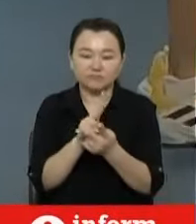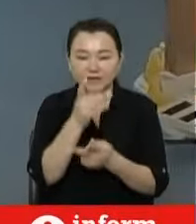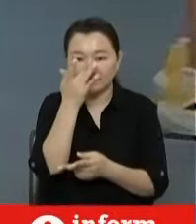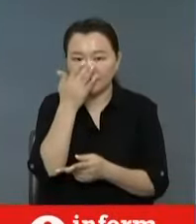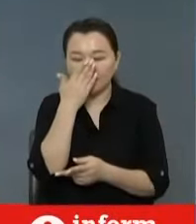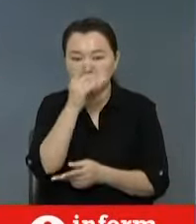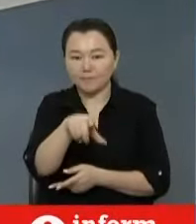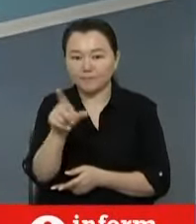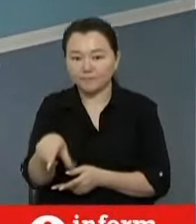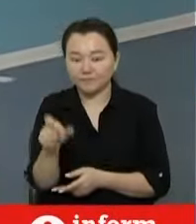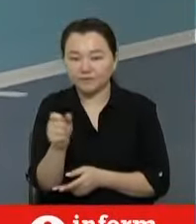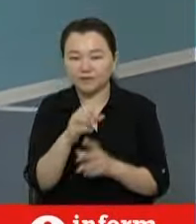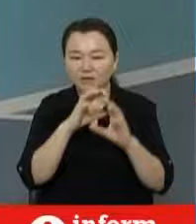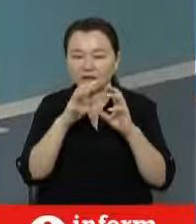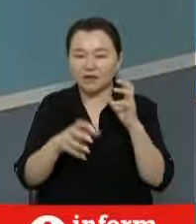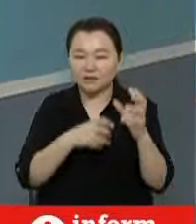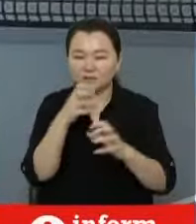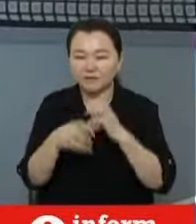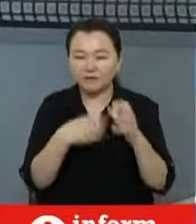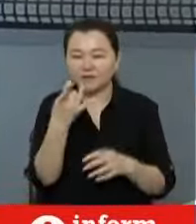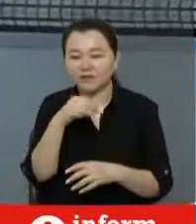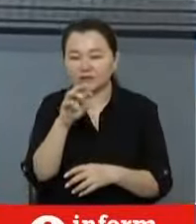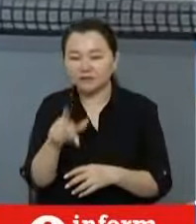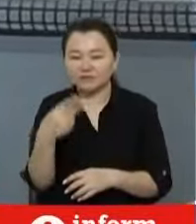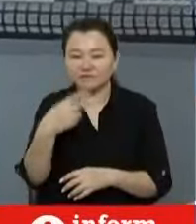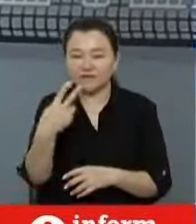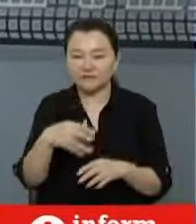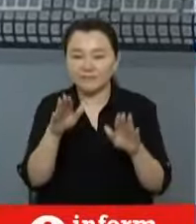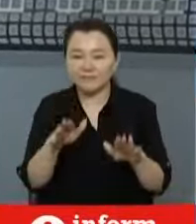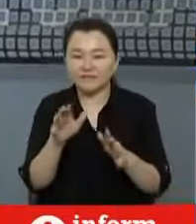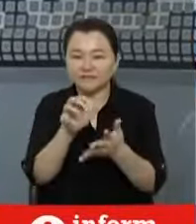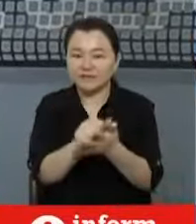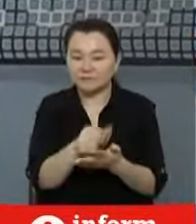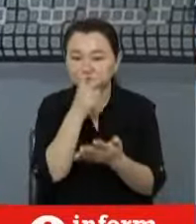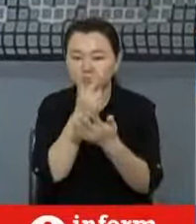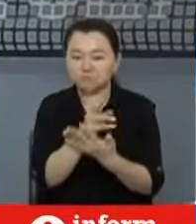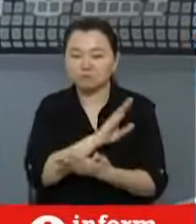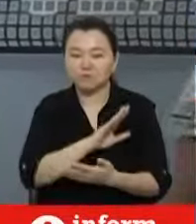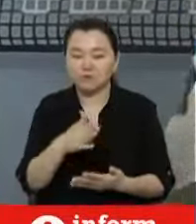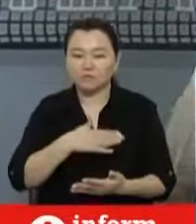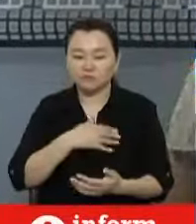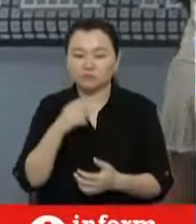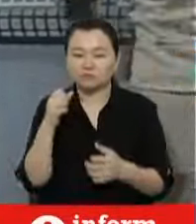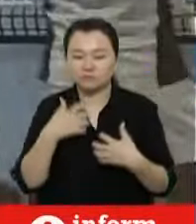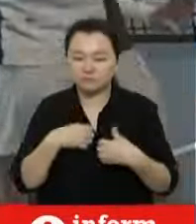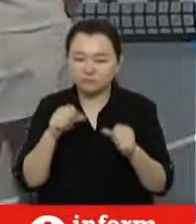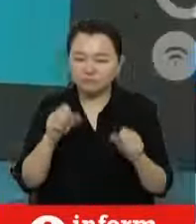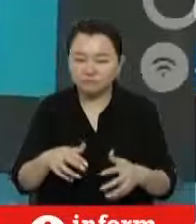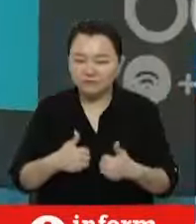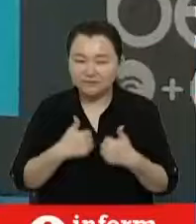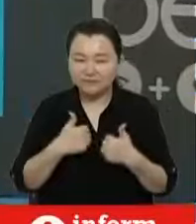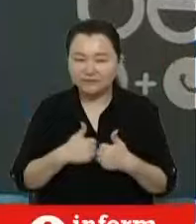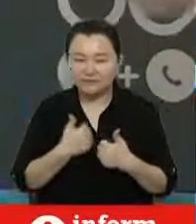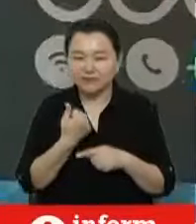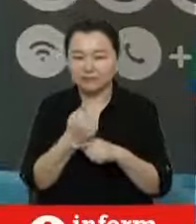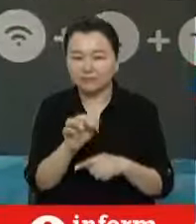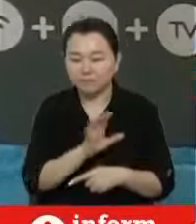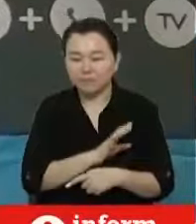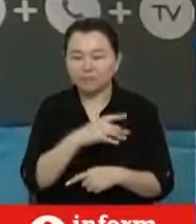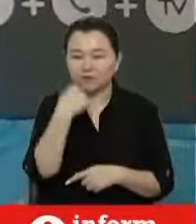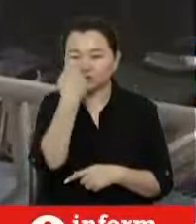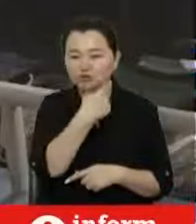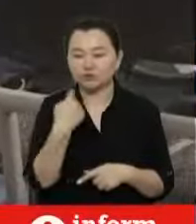жапониялық теннисшілер әлемдік рейтингте 20-шы орында тұр. Соған қарамастан спортшыларымыз барын салып намысты қолдан бермеді. Ал